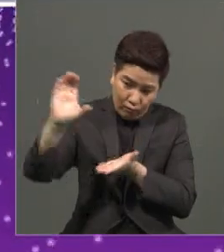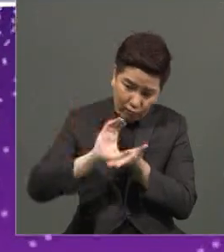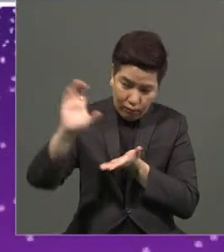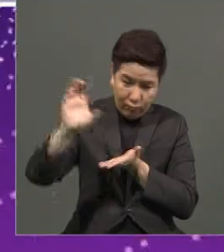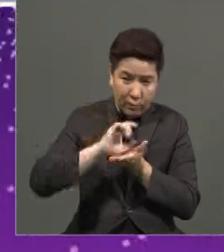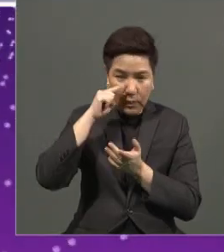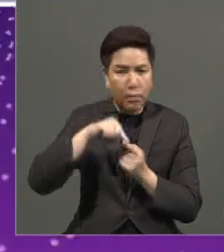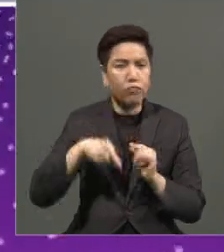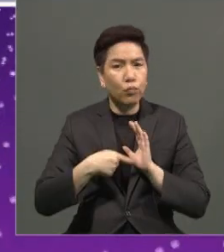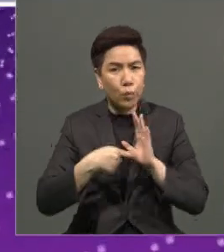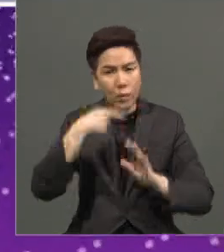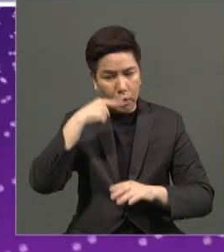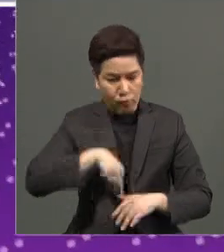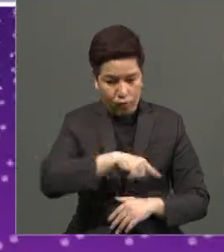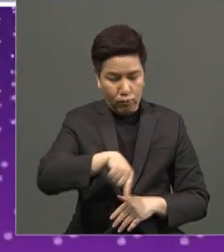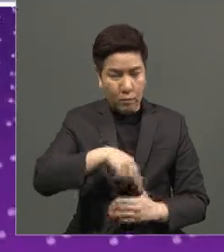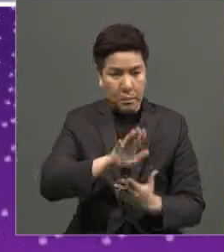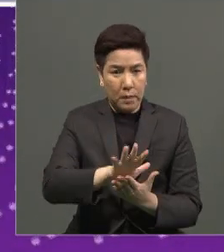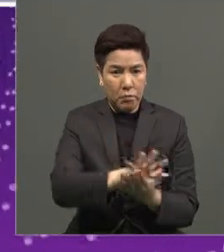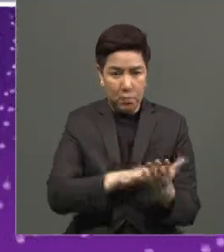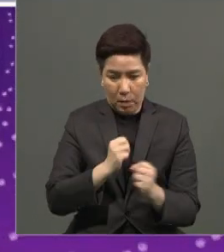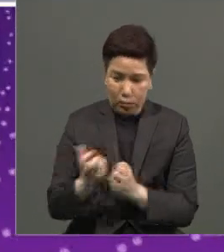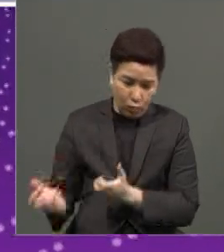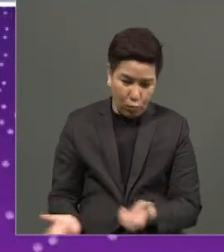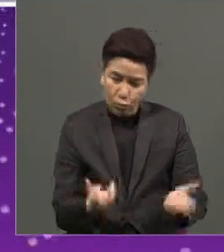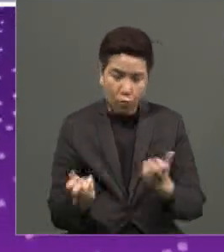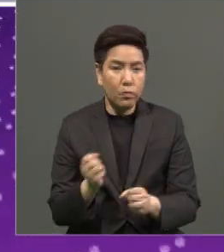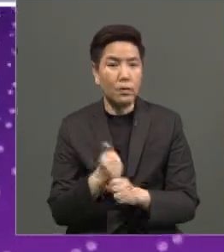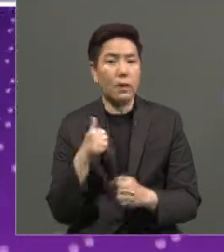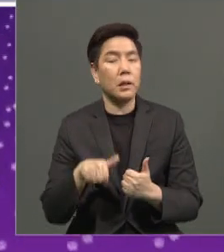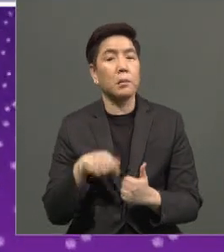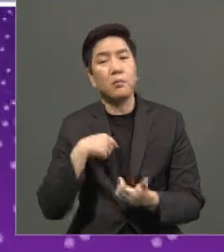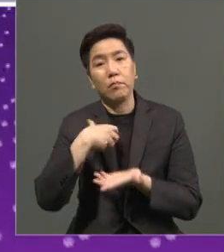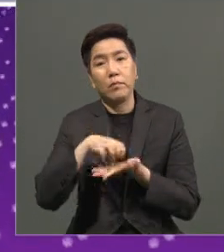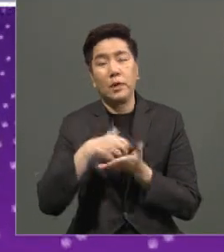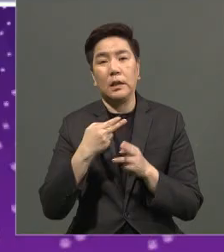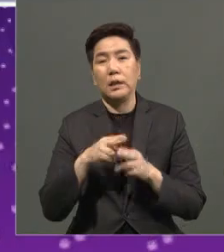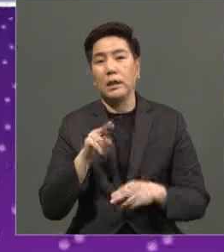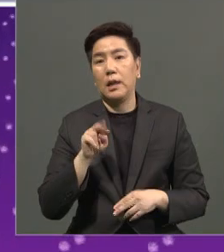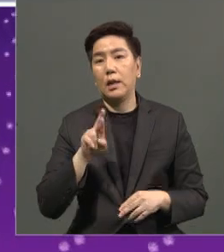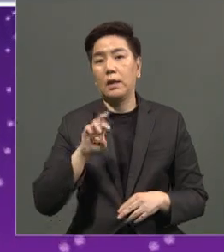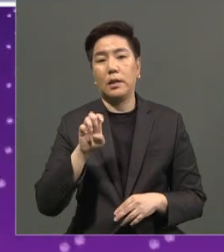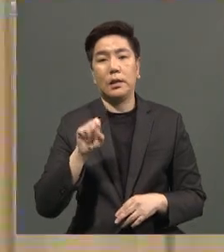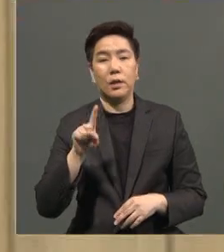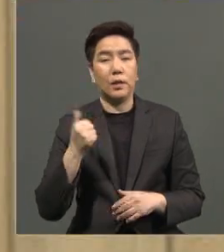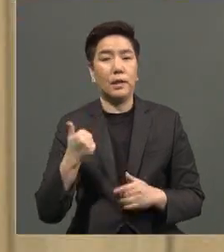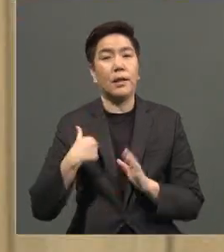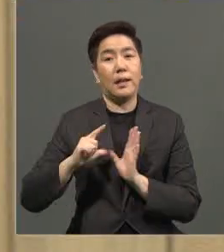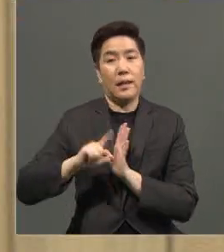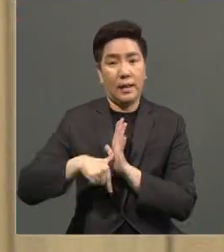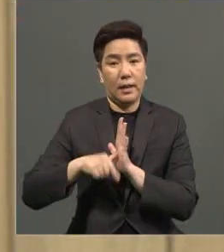พร้อมแสดงเห็นศักยภาพของไทยที่จะเป็นฐานการผลิตครับเรื่องนี้เป็นการเปิดเผยของนายนฤตเทิดสถีรศักดิ์นะครับ